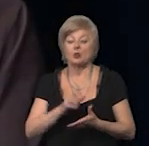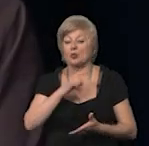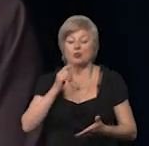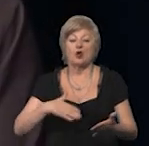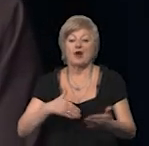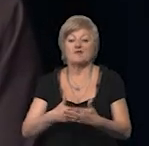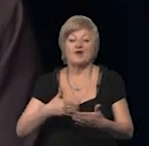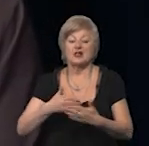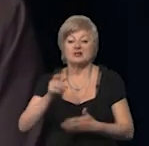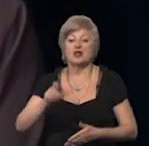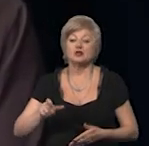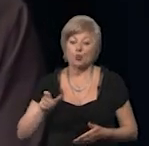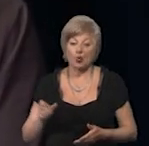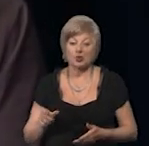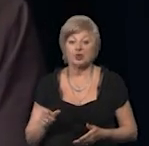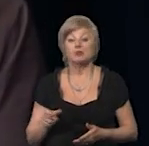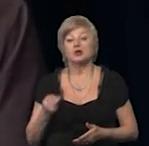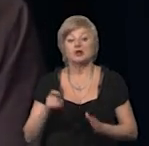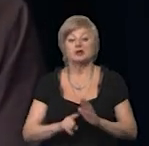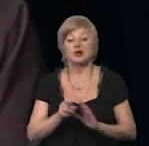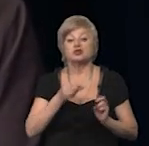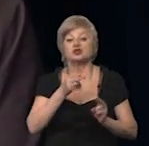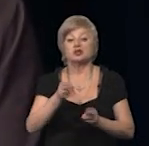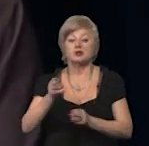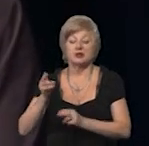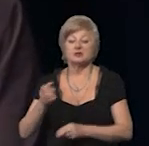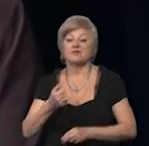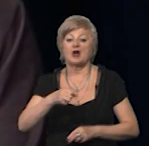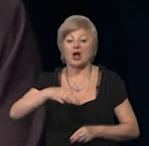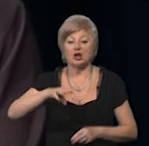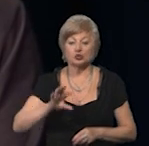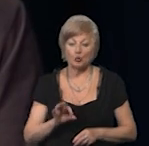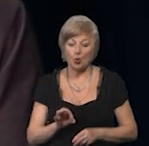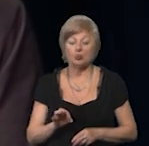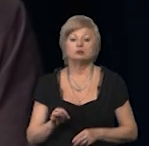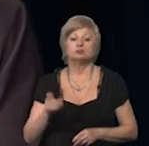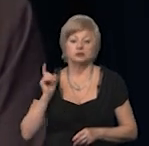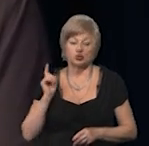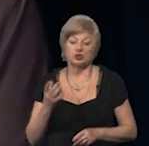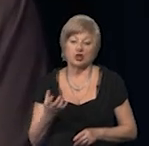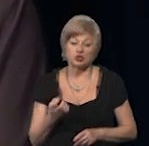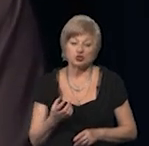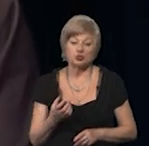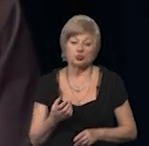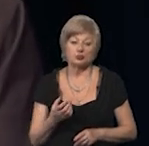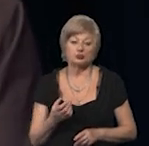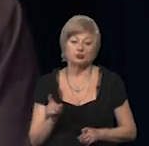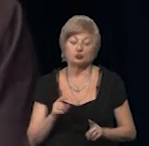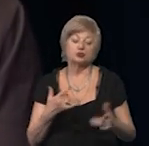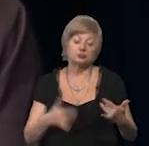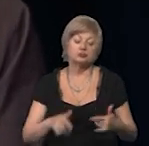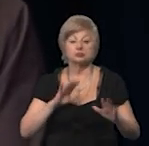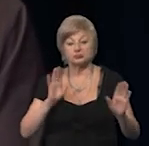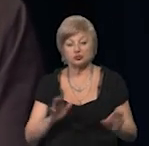і поступила пропозиція з'їздити в зону АТО тоді, тоді ще і ну, щось зіграти. Там. І ми з